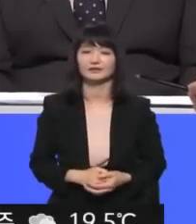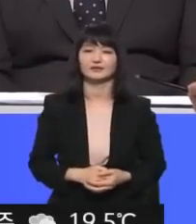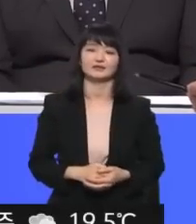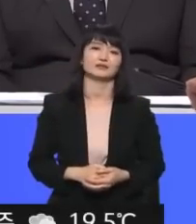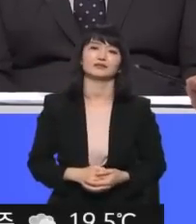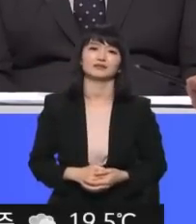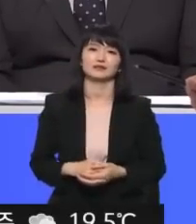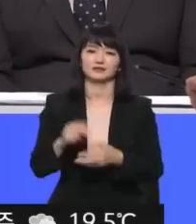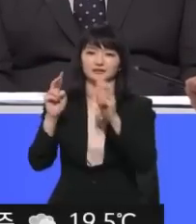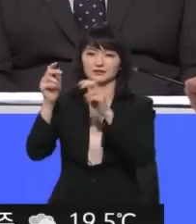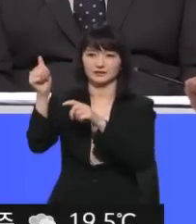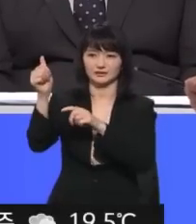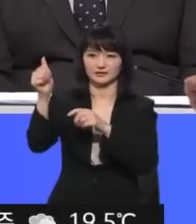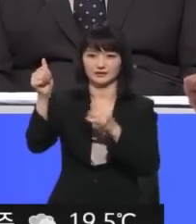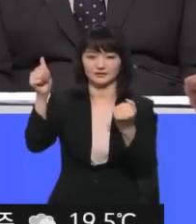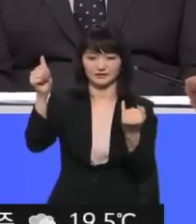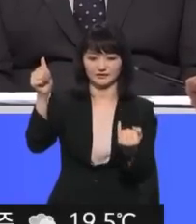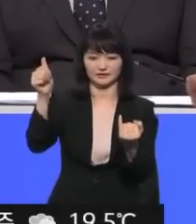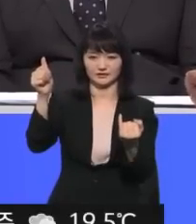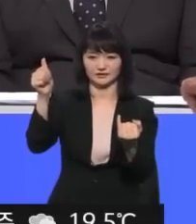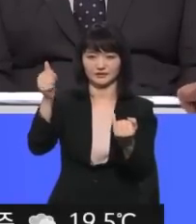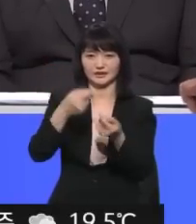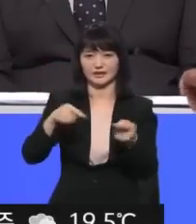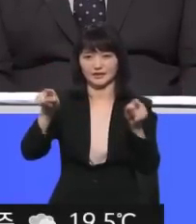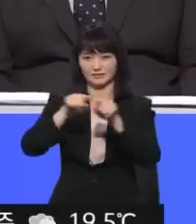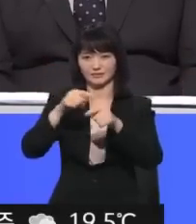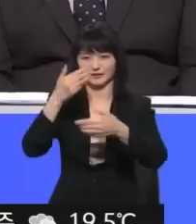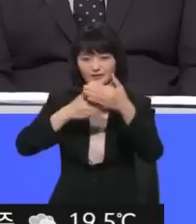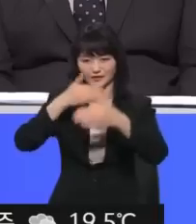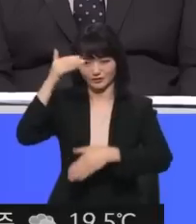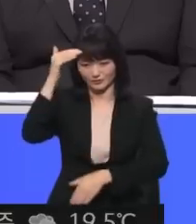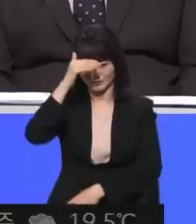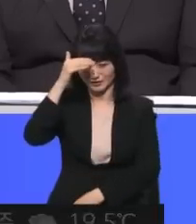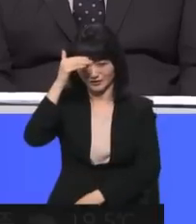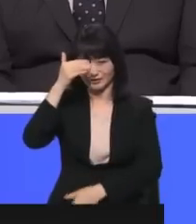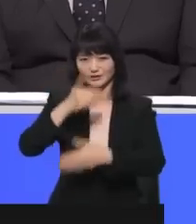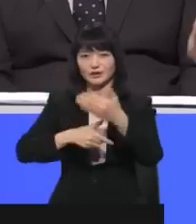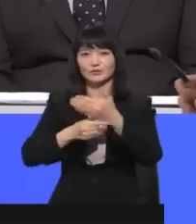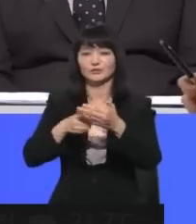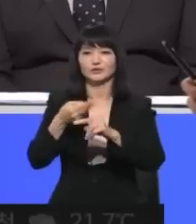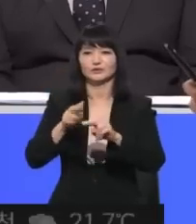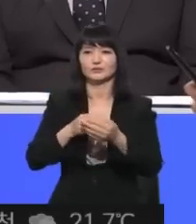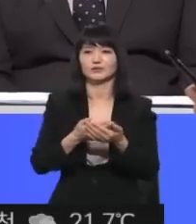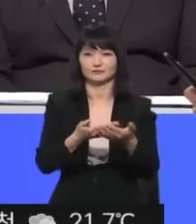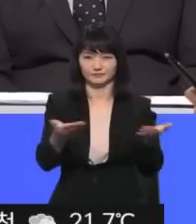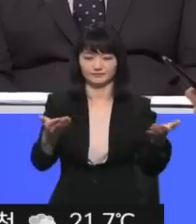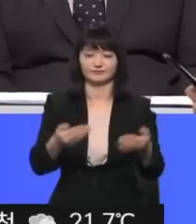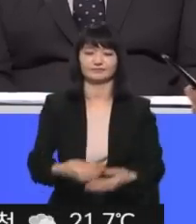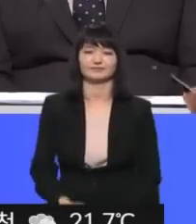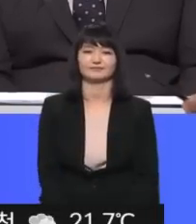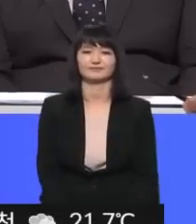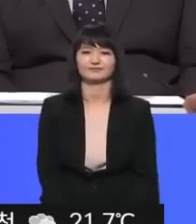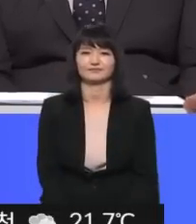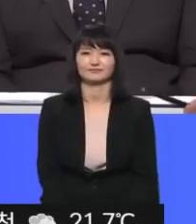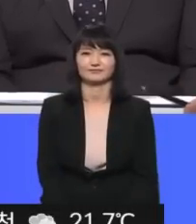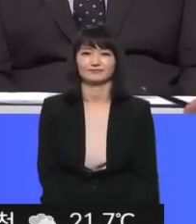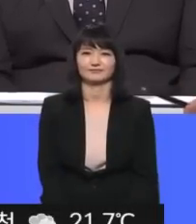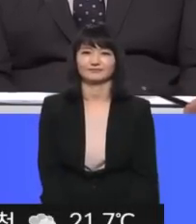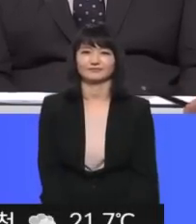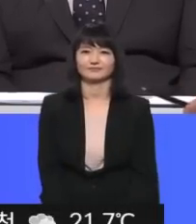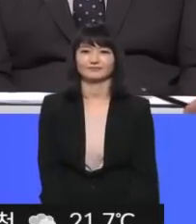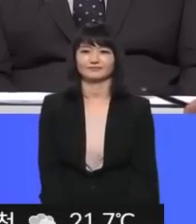가시라고 박찬경 님 영화표 2장 보내드리도록 하겠습니다 저녁 1분 이들이 작은 바로 드립니다 그래 그게 이제